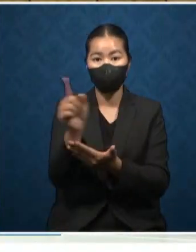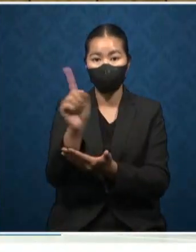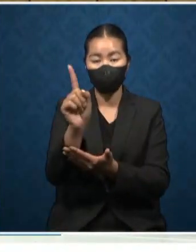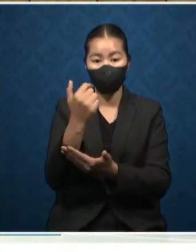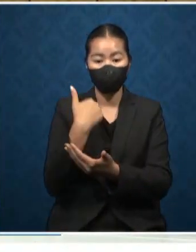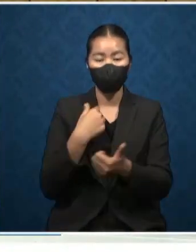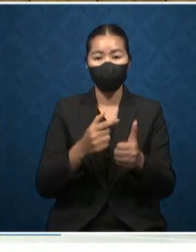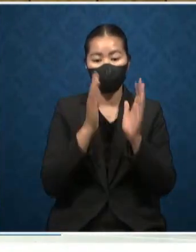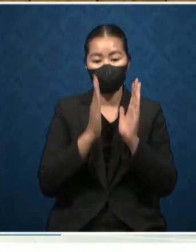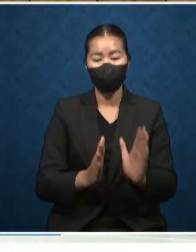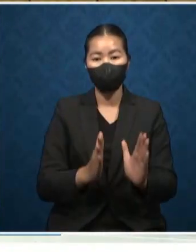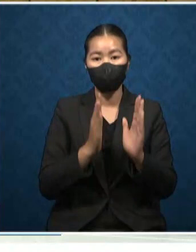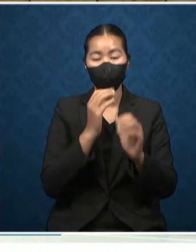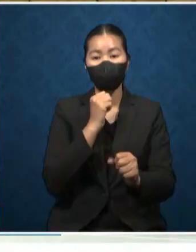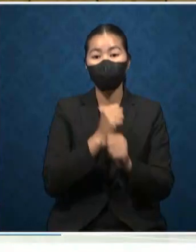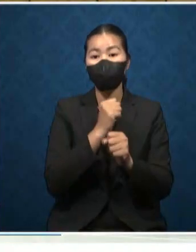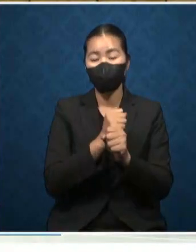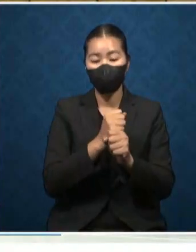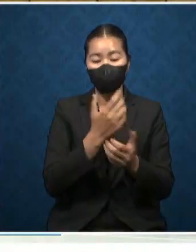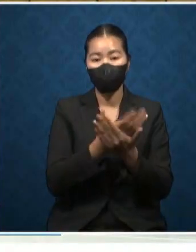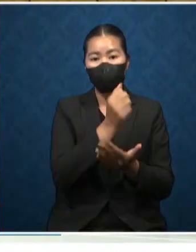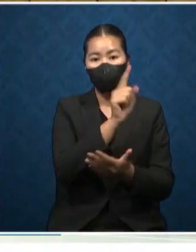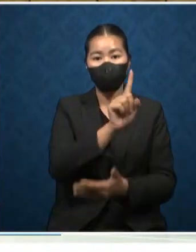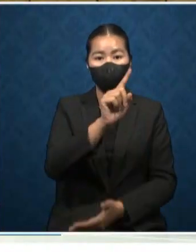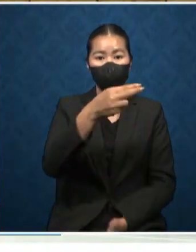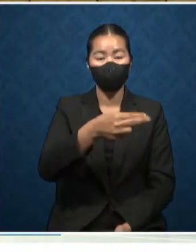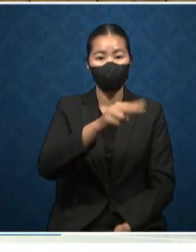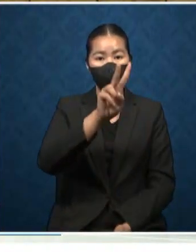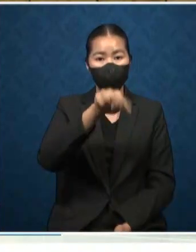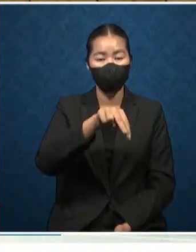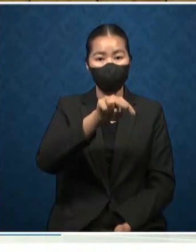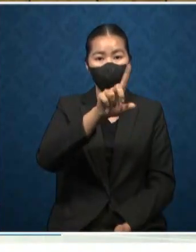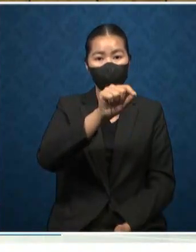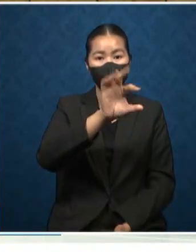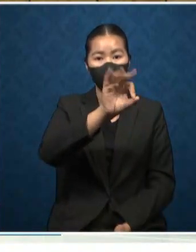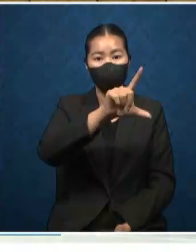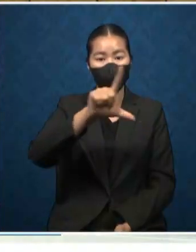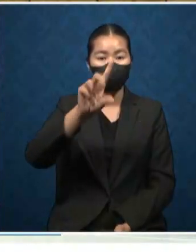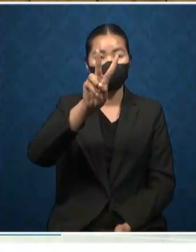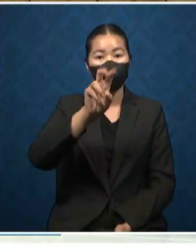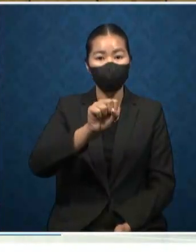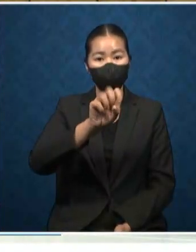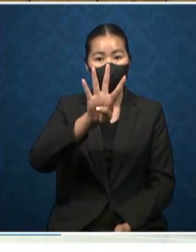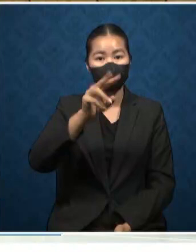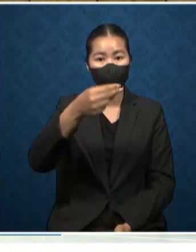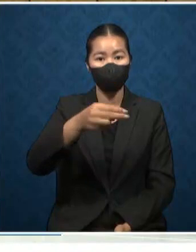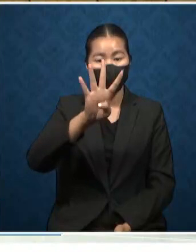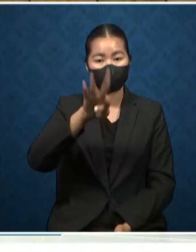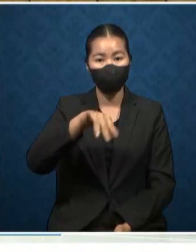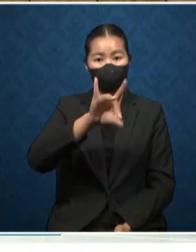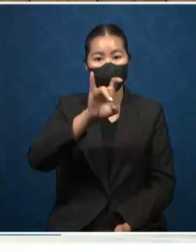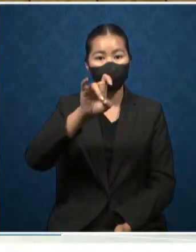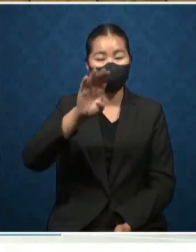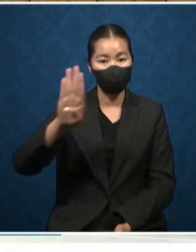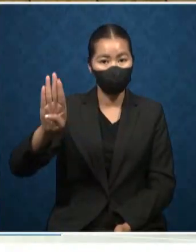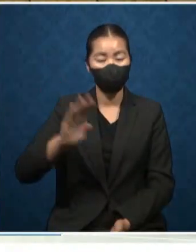จ่ายบุคลากรจำนวน12,029ล้านสองแสนสี่หมื่นสี่พันแปด